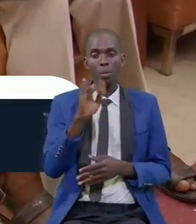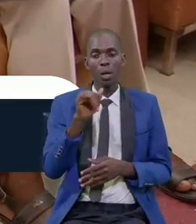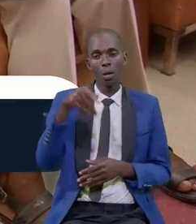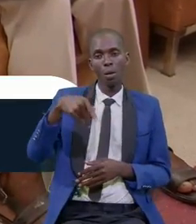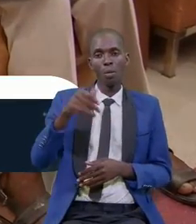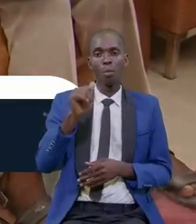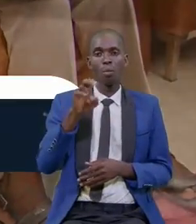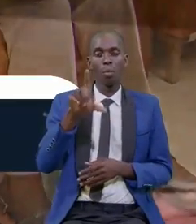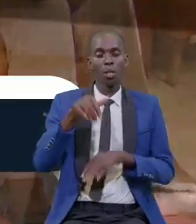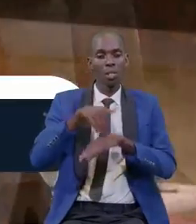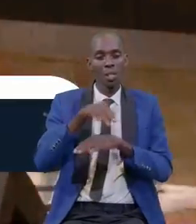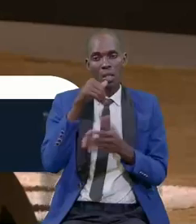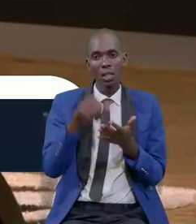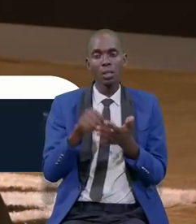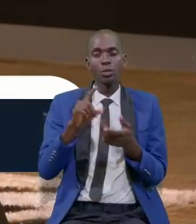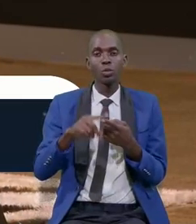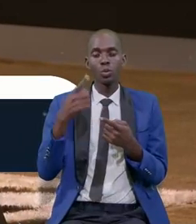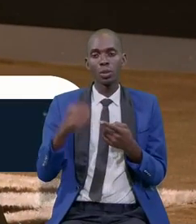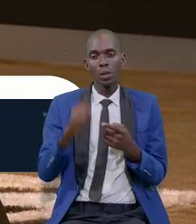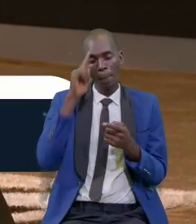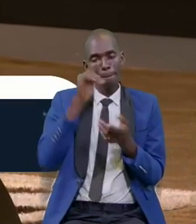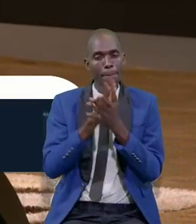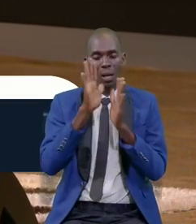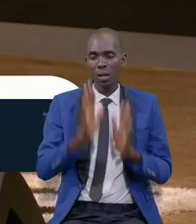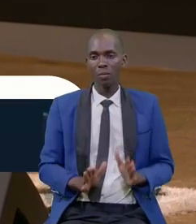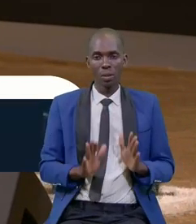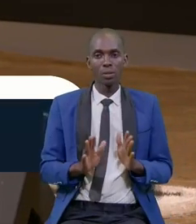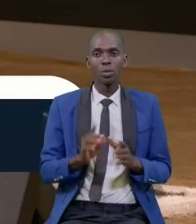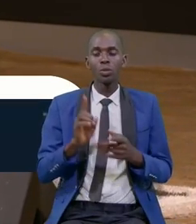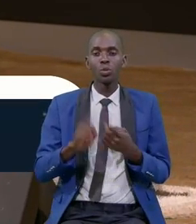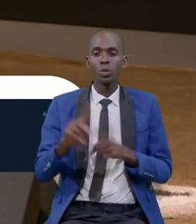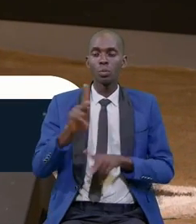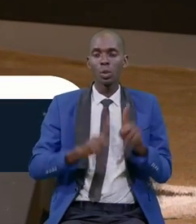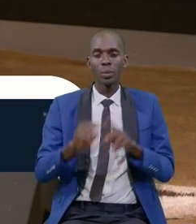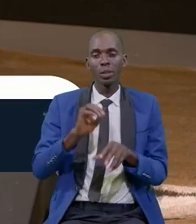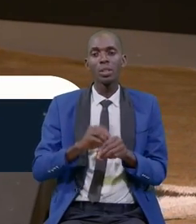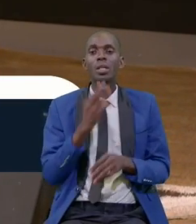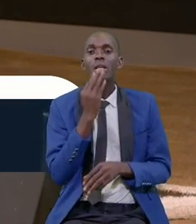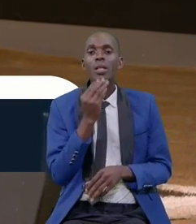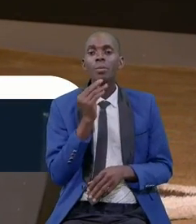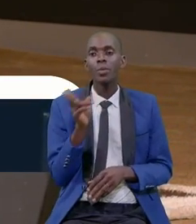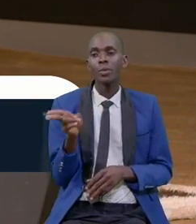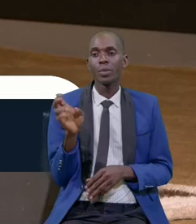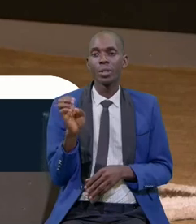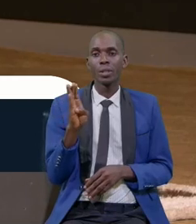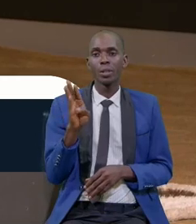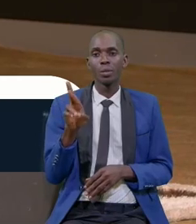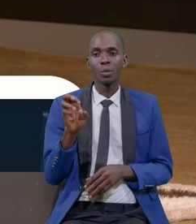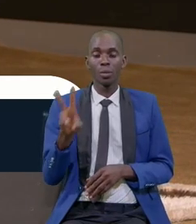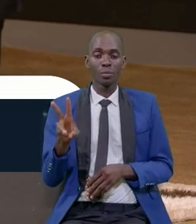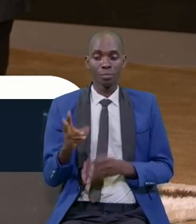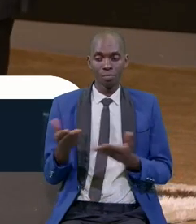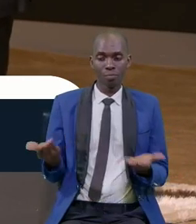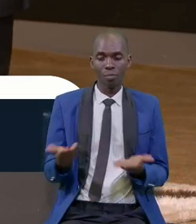11, 31, ici, Paul écrivait aux Hébreux, et ici, il parlait de